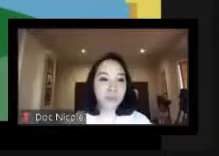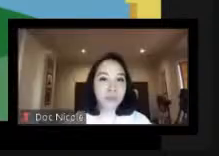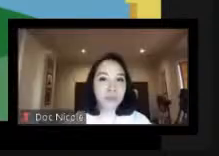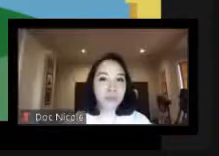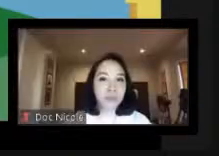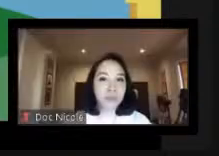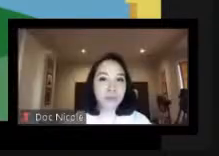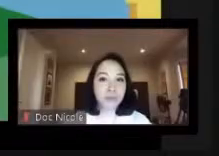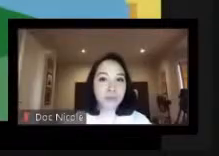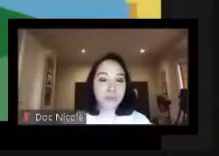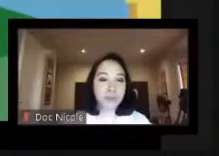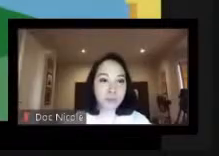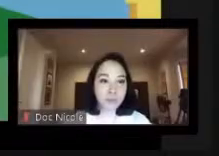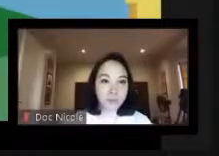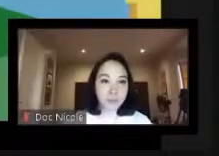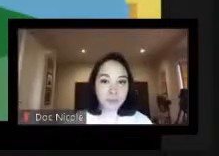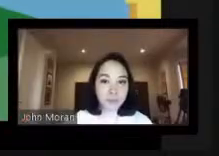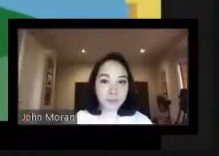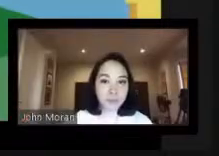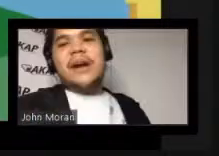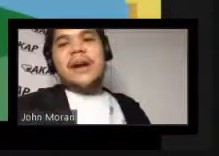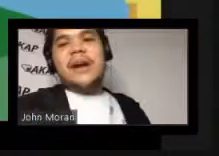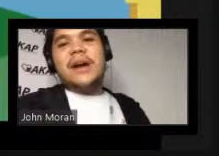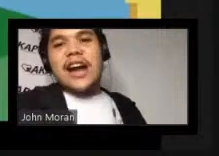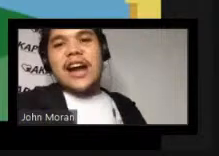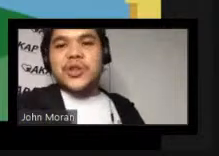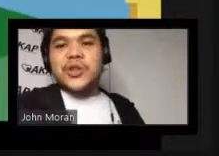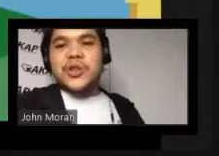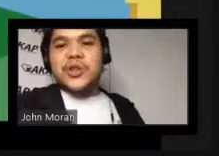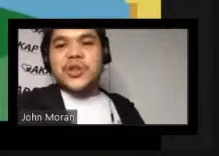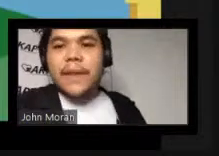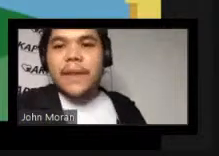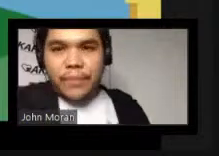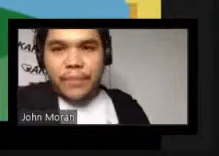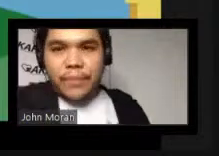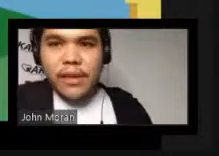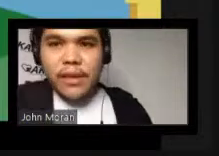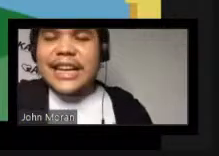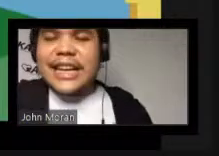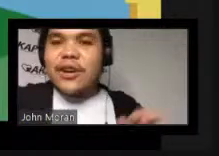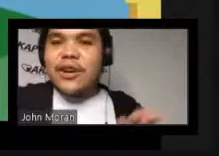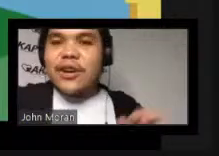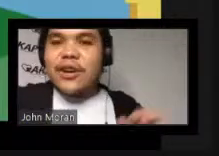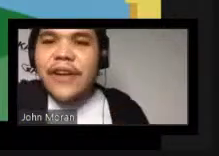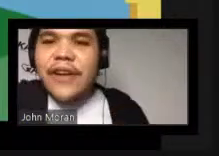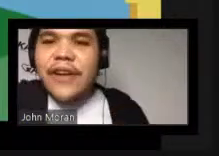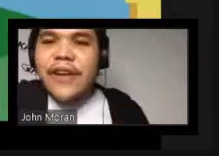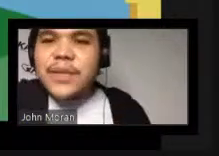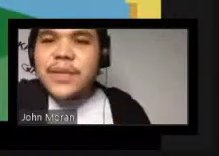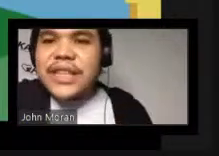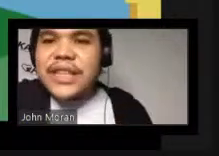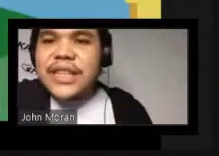Winner fastest fingers. Nanalo, question 1. Isa-isayin ko na po.